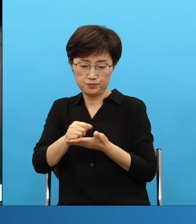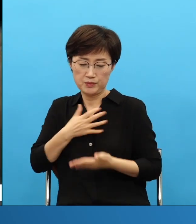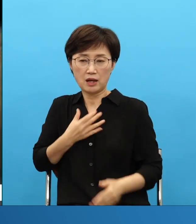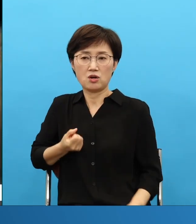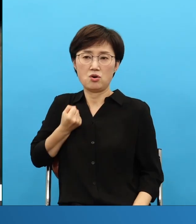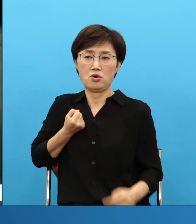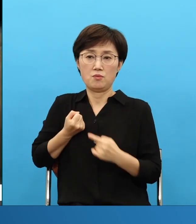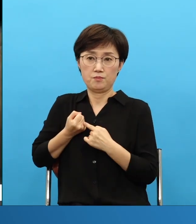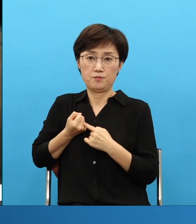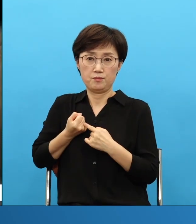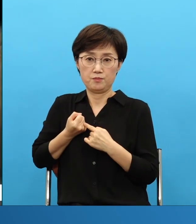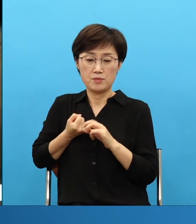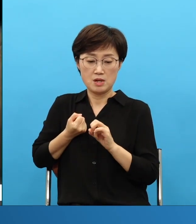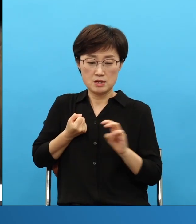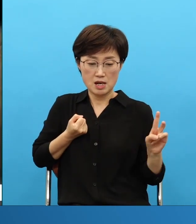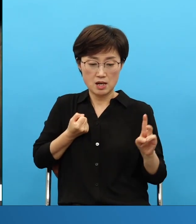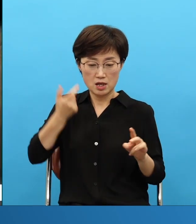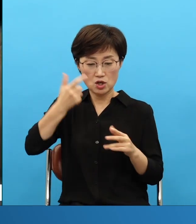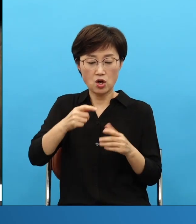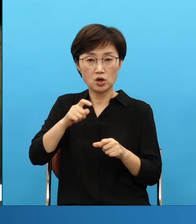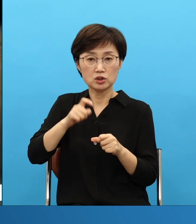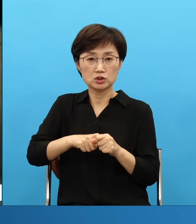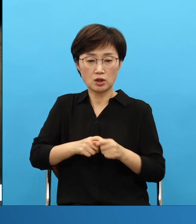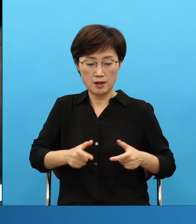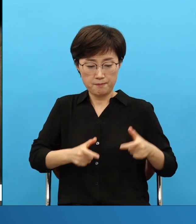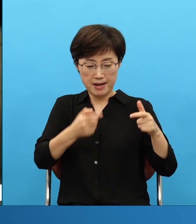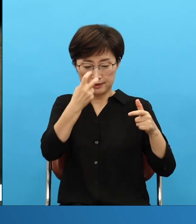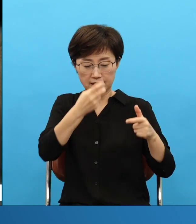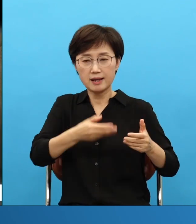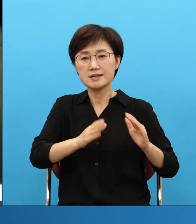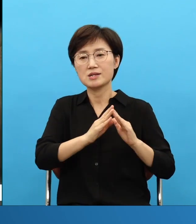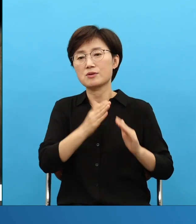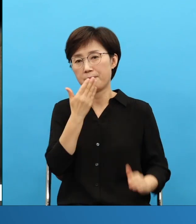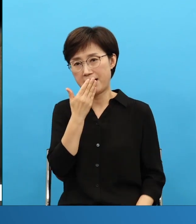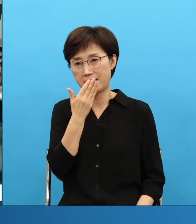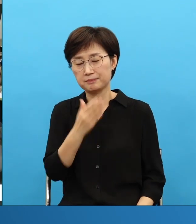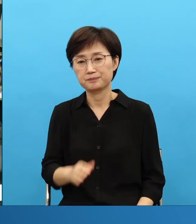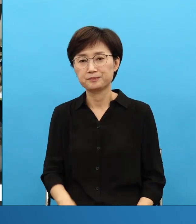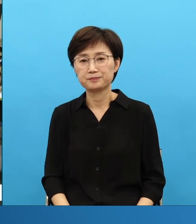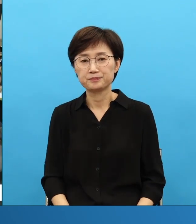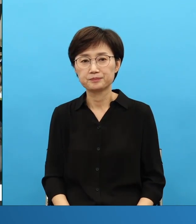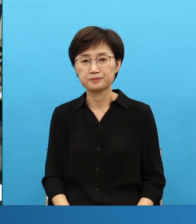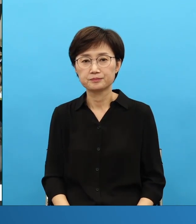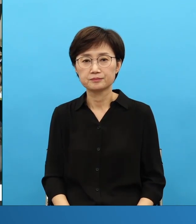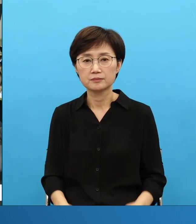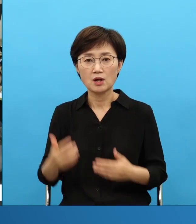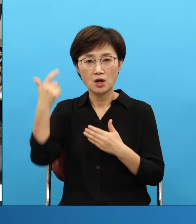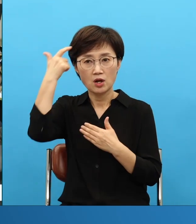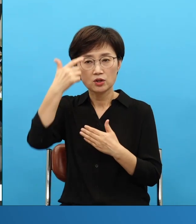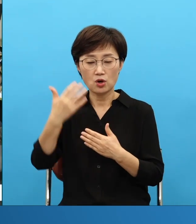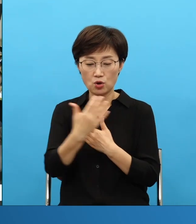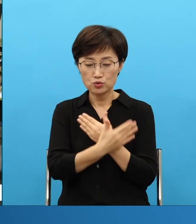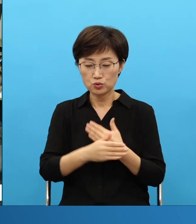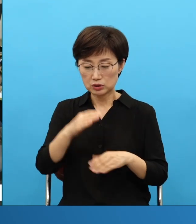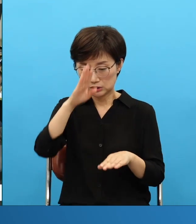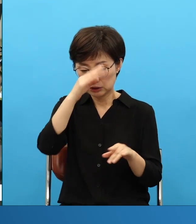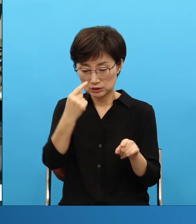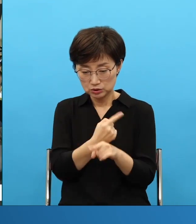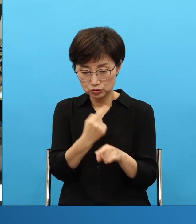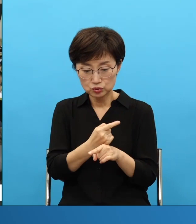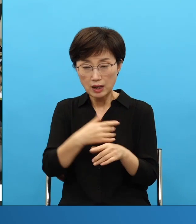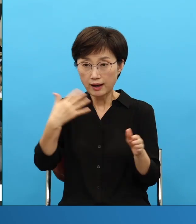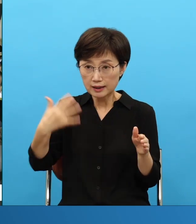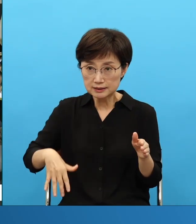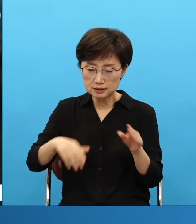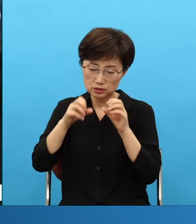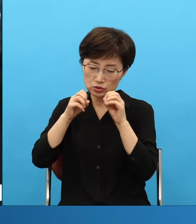갖춰지고 그래야 절대망대의 응답을 받게 된다고 강조했습니다. 또 영육 간의 치유가 안 되면 전도가 될 수